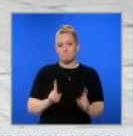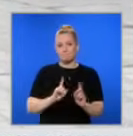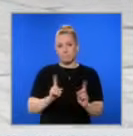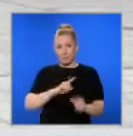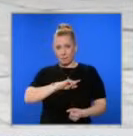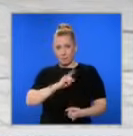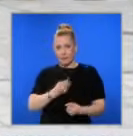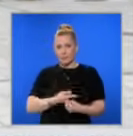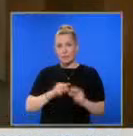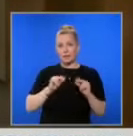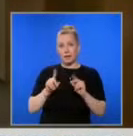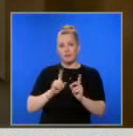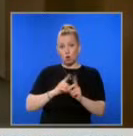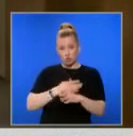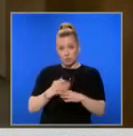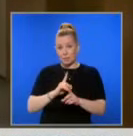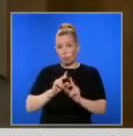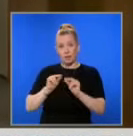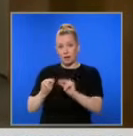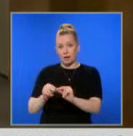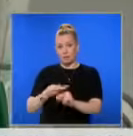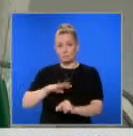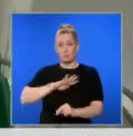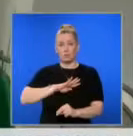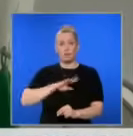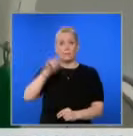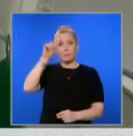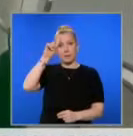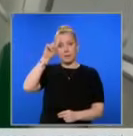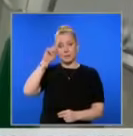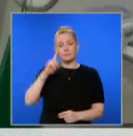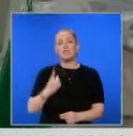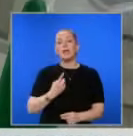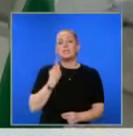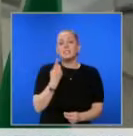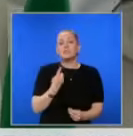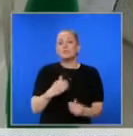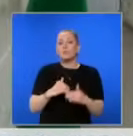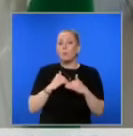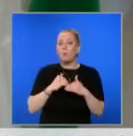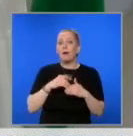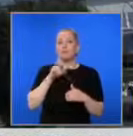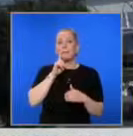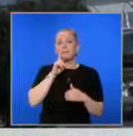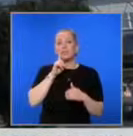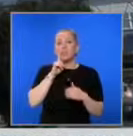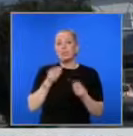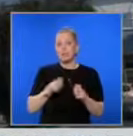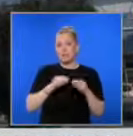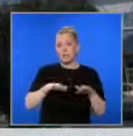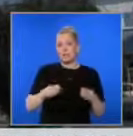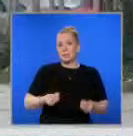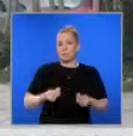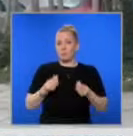сили да й кажа, все още няма. Единствената сила, която крепи младия мъж е, че децата му се подобряват. Утре най-вероятно ще ги изпишат, казах от